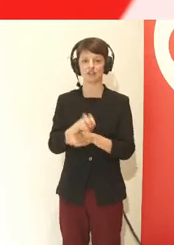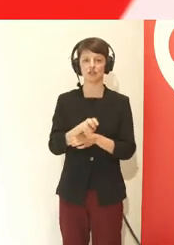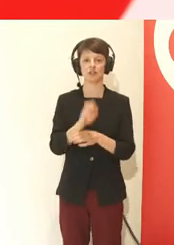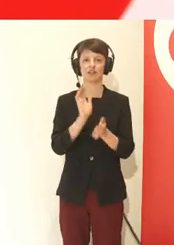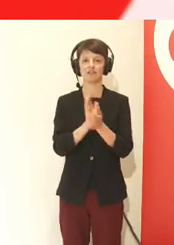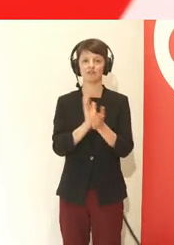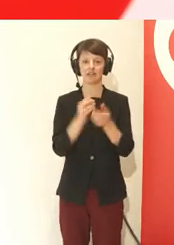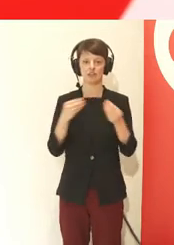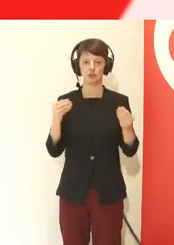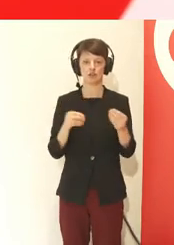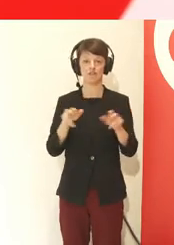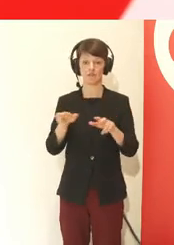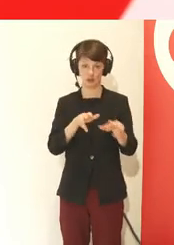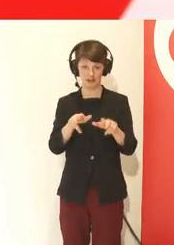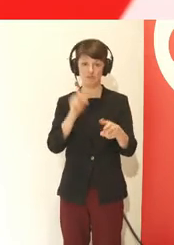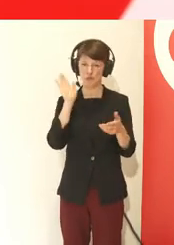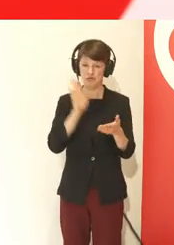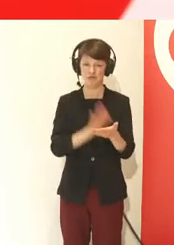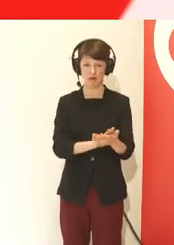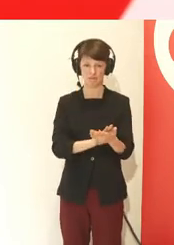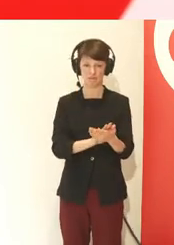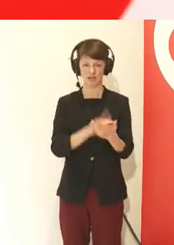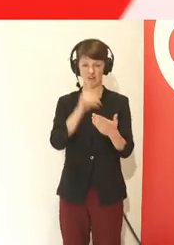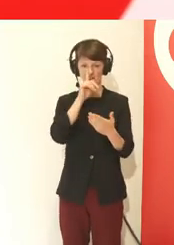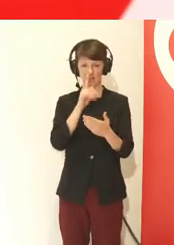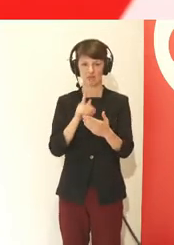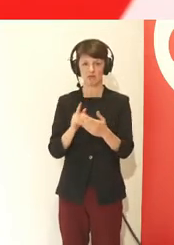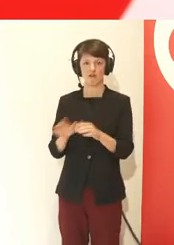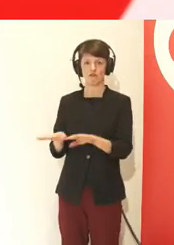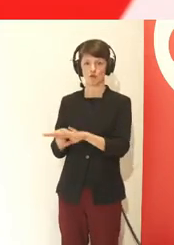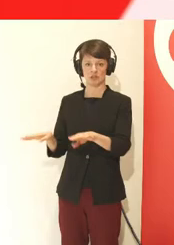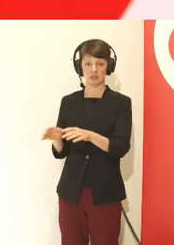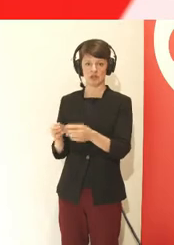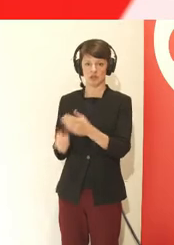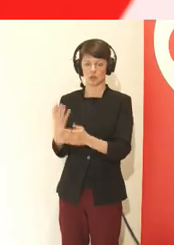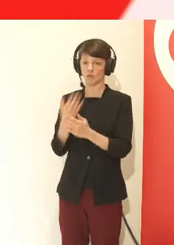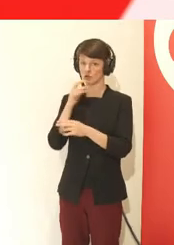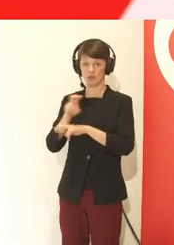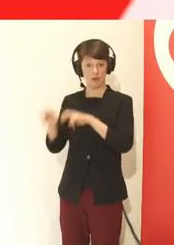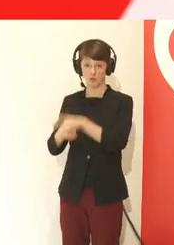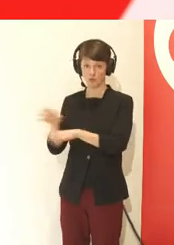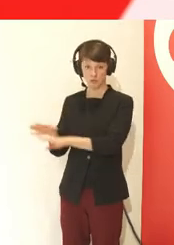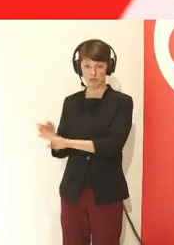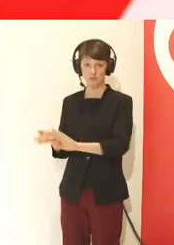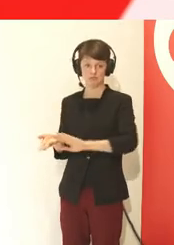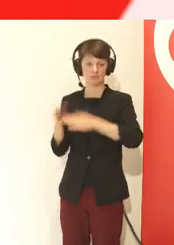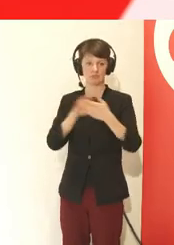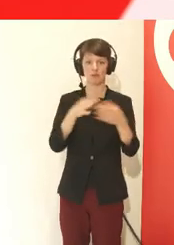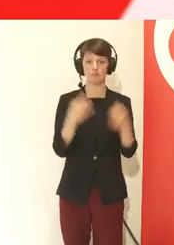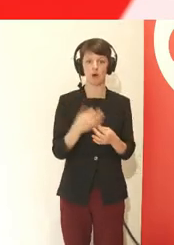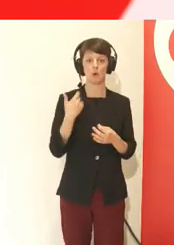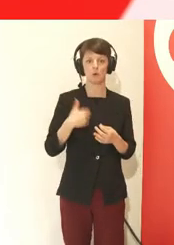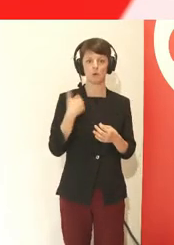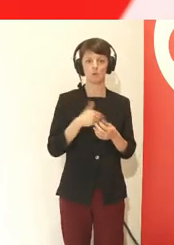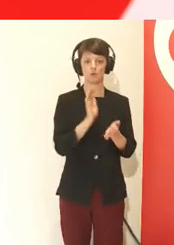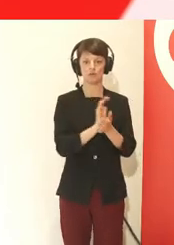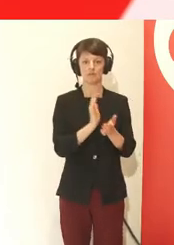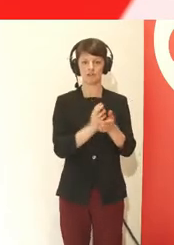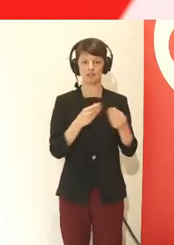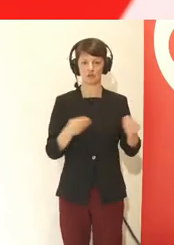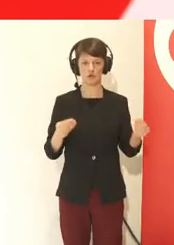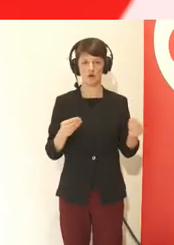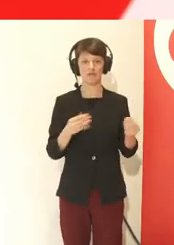wasserstoffwirtschaft denn wenn wir keine fossilen ressourcen nutzen wollen dann brauchen wir zum beispiel grünen wasserstoff der in